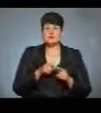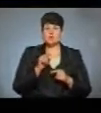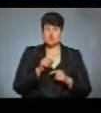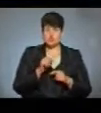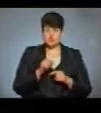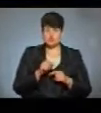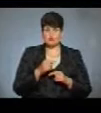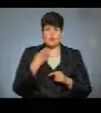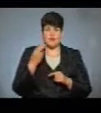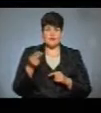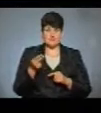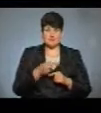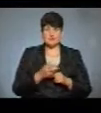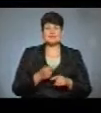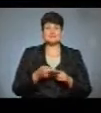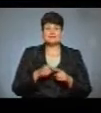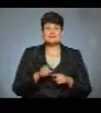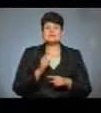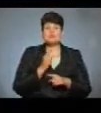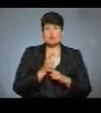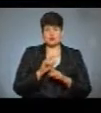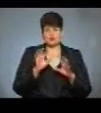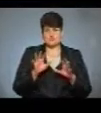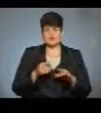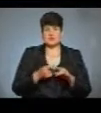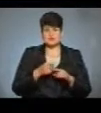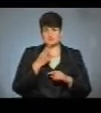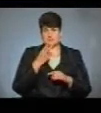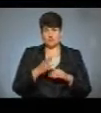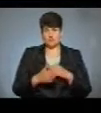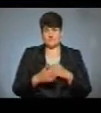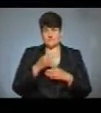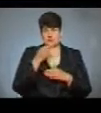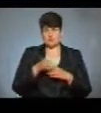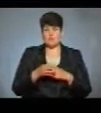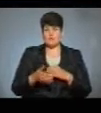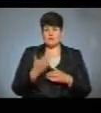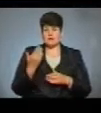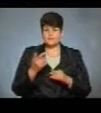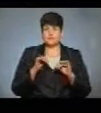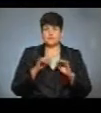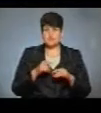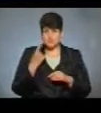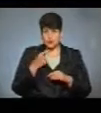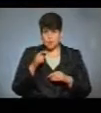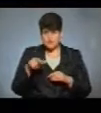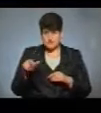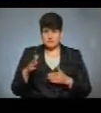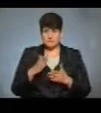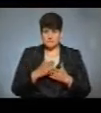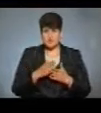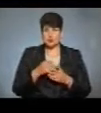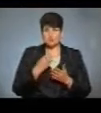за кандидата. Це заборонено законом і за це передбачена відповідальність. Тобто їхня дія цих осіб мають ознаки